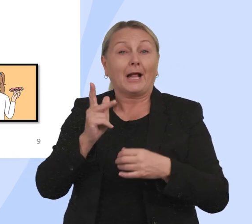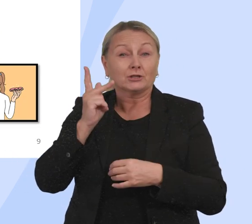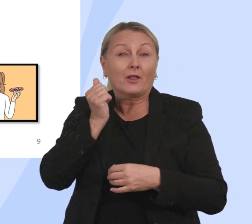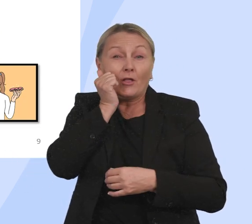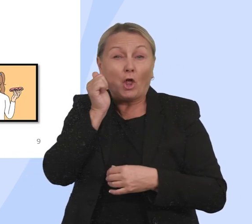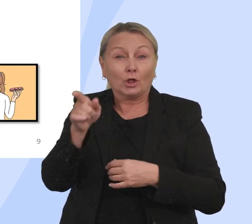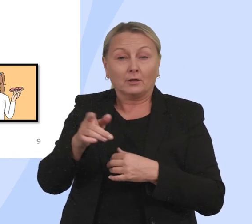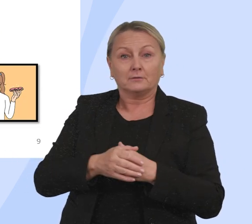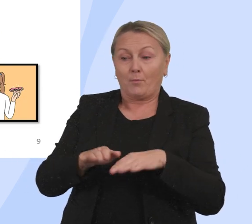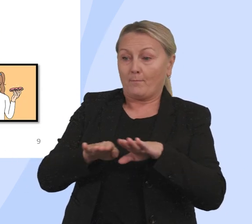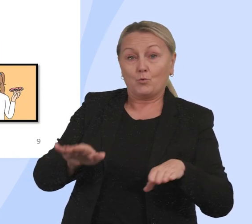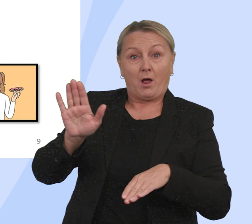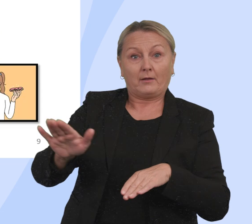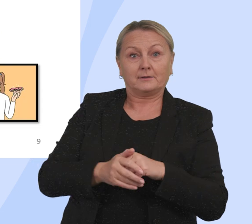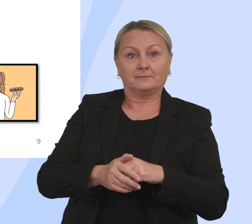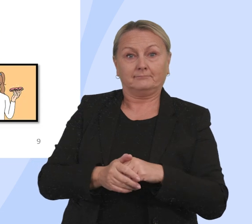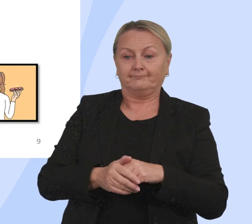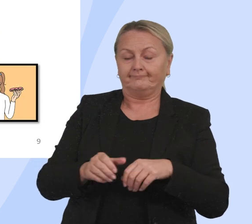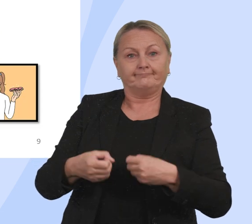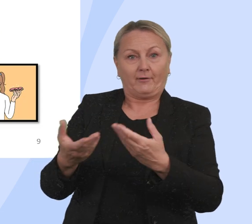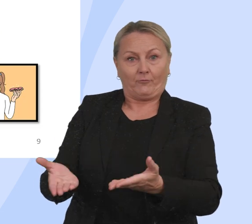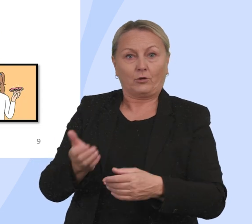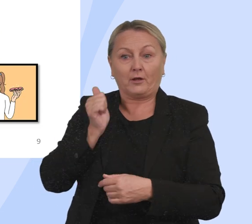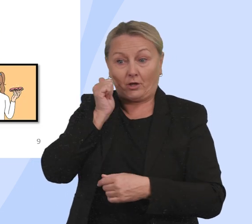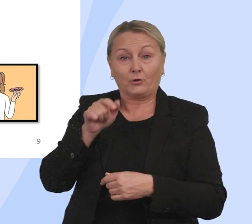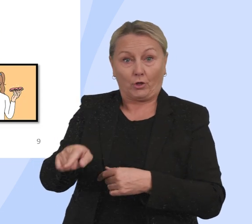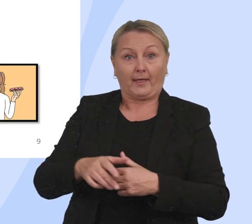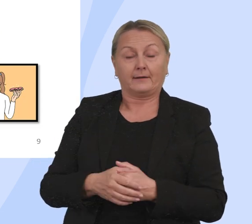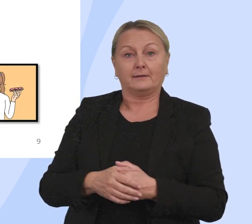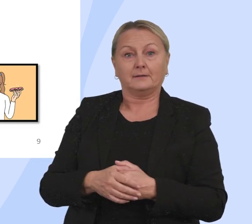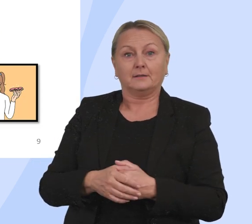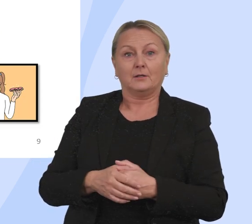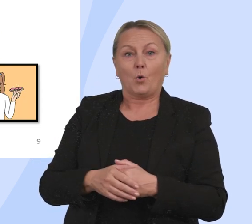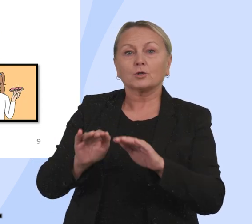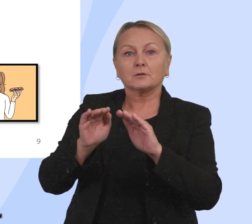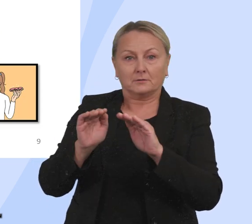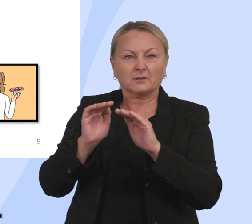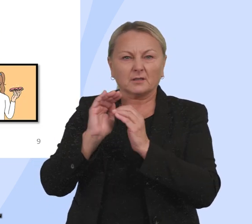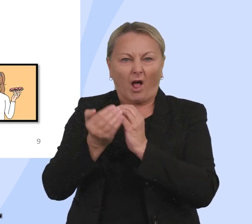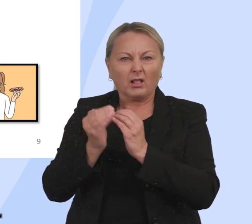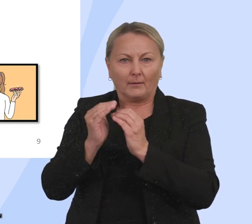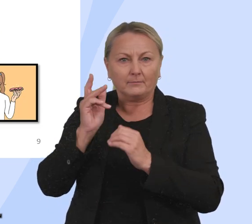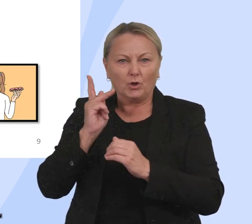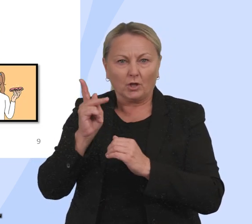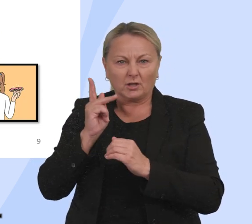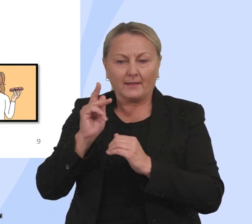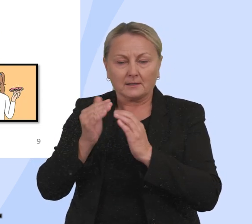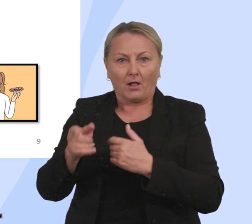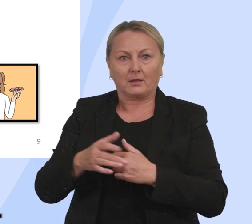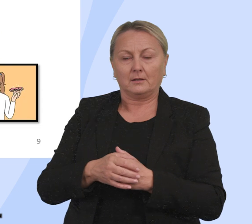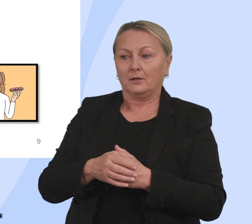lagt kastanjer og kastanjeskaller, og så havde jeg den anden unge mand, som ikke havde